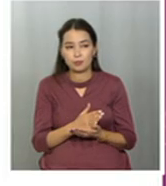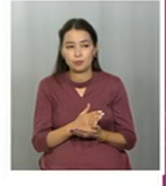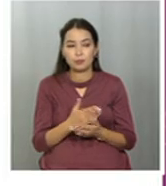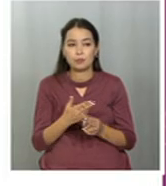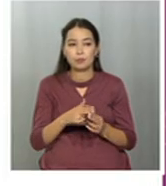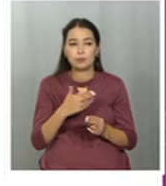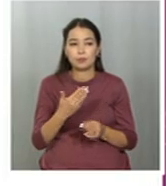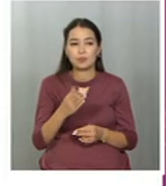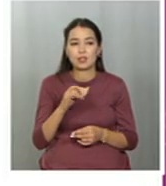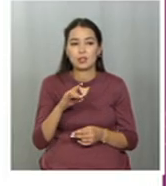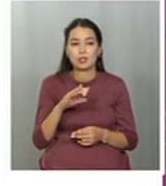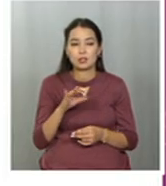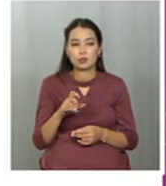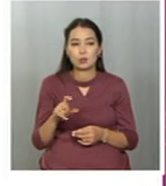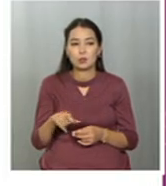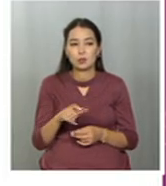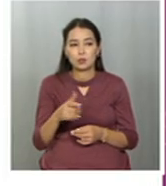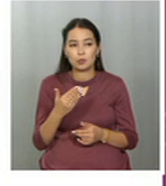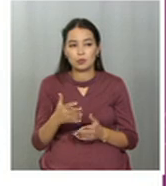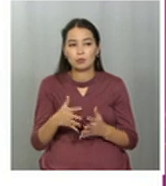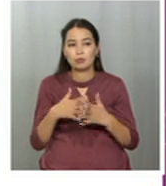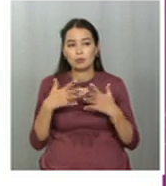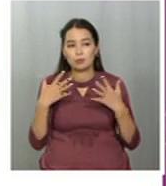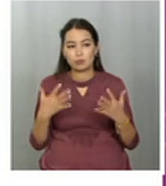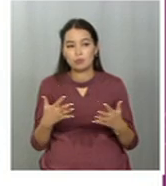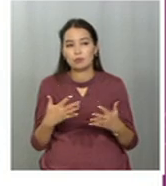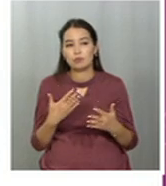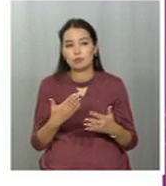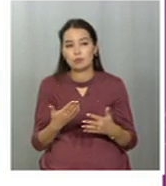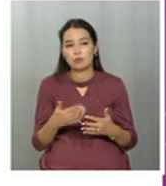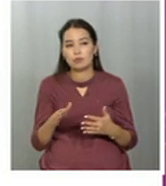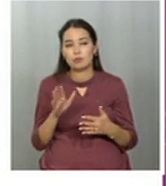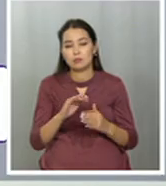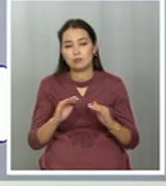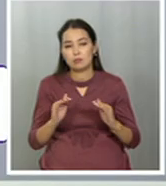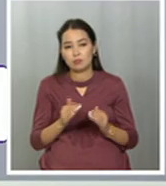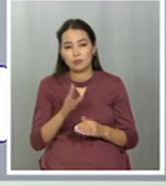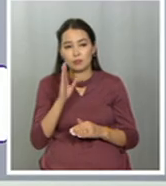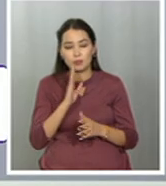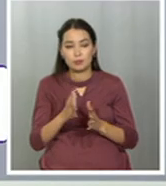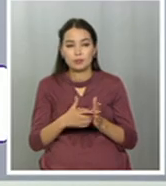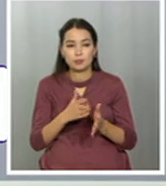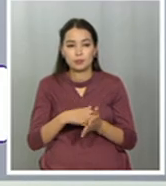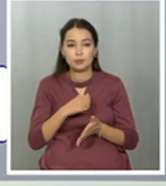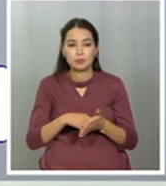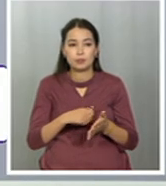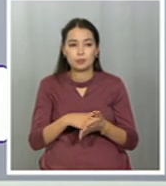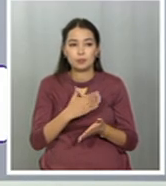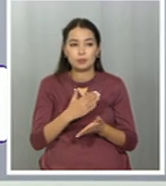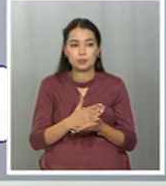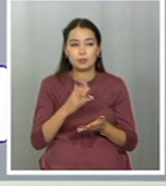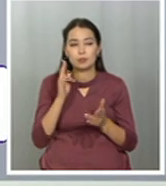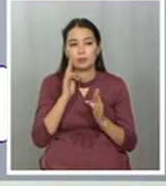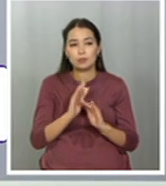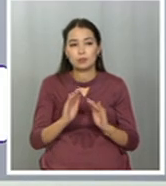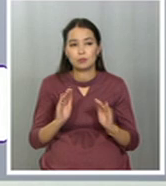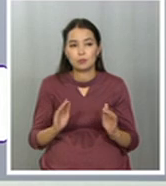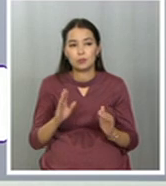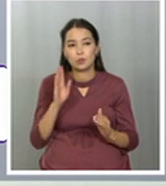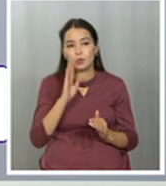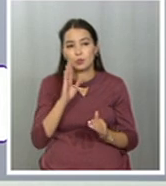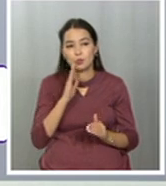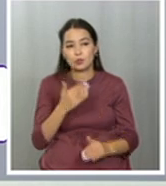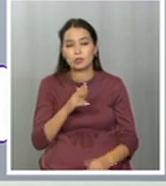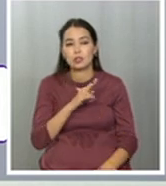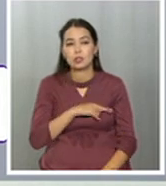Ертіс өзенінде үлкен геосаяси мәселенің туындауына себеп болды. Оқушылар, енді су ресурстарының